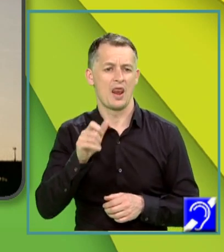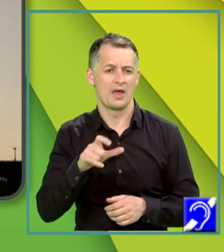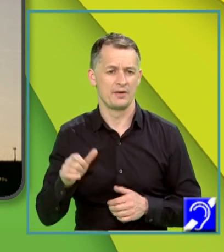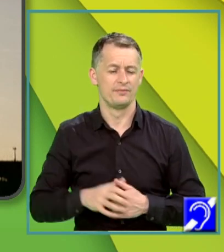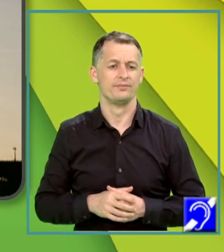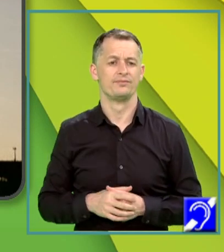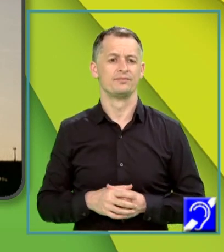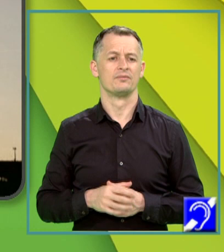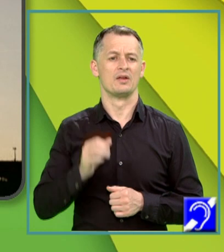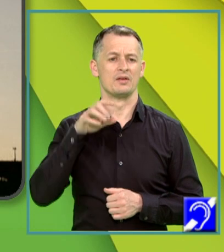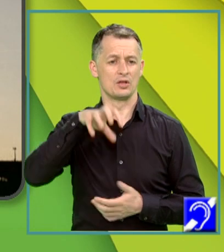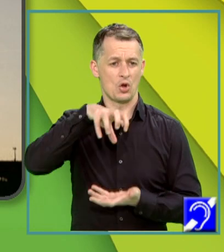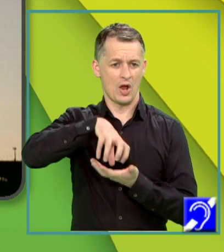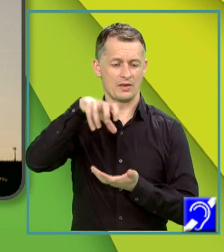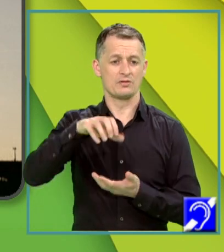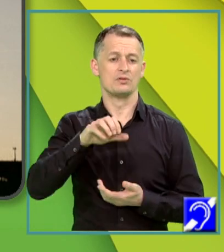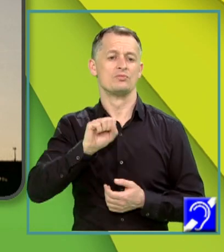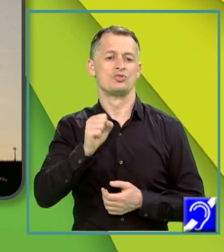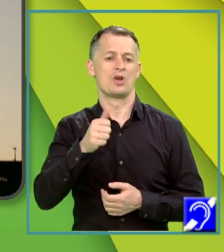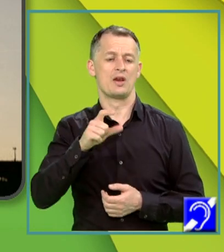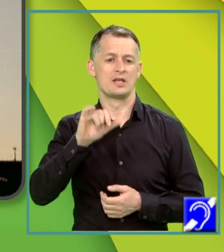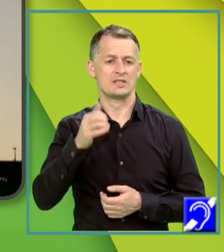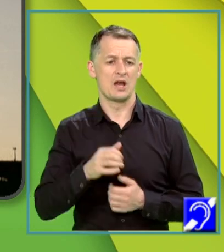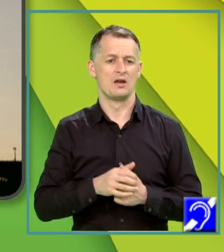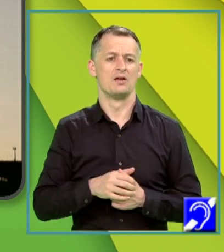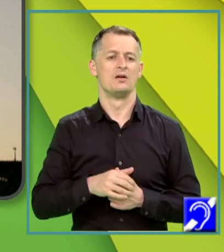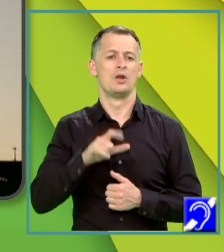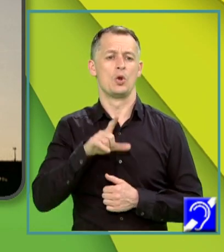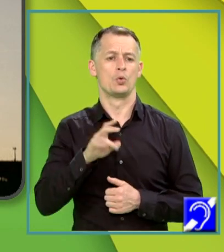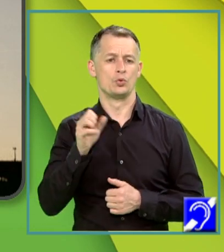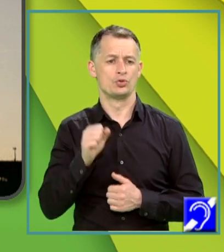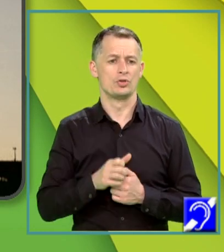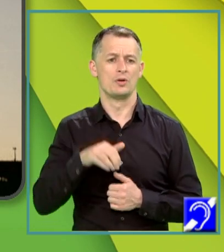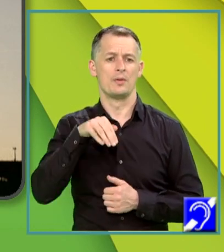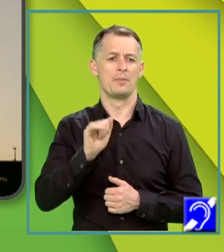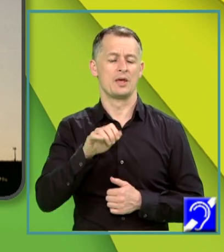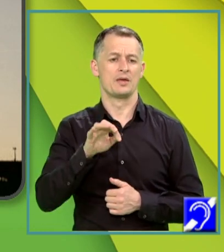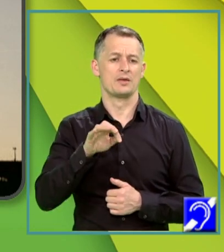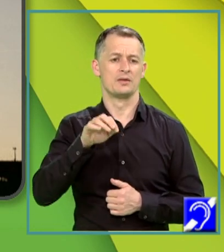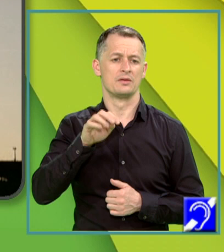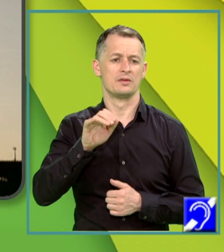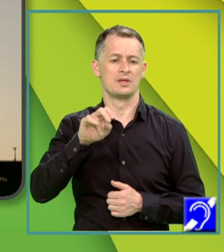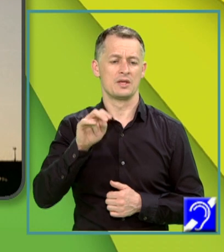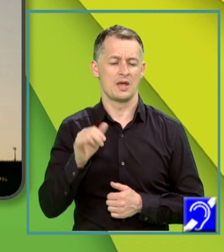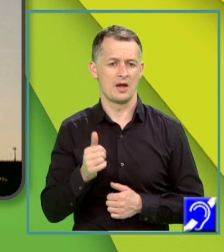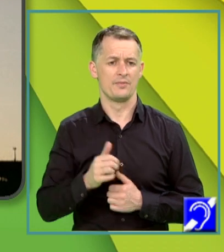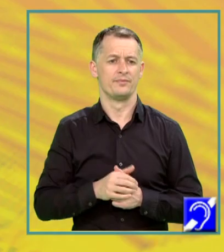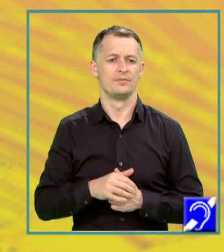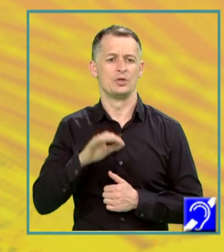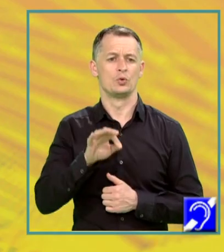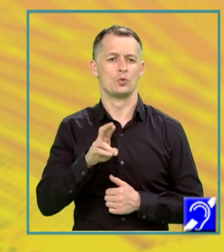Mureș și Ișalnița lângă Craiova și București setările ce îți sunt sit Vest și așa mai departe